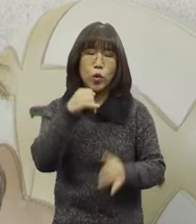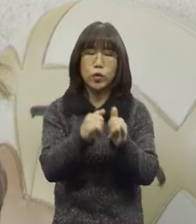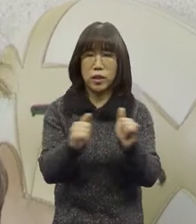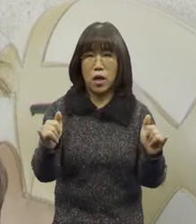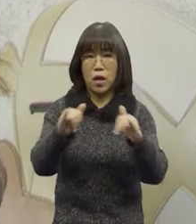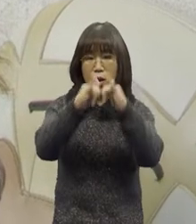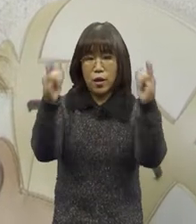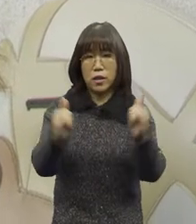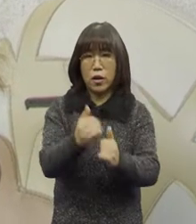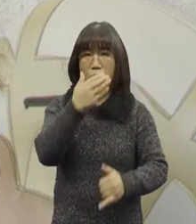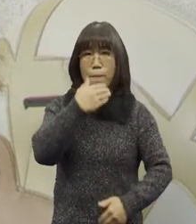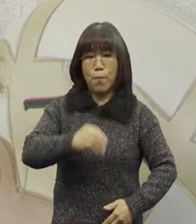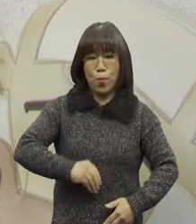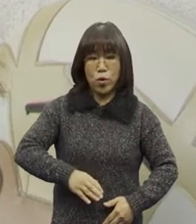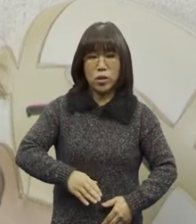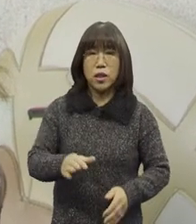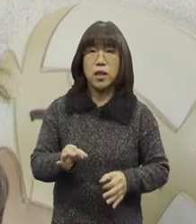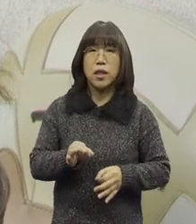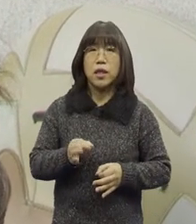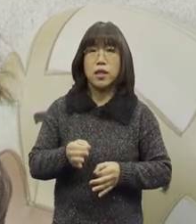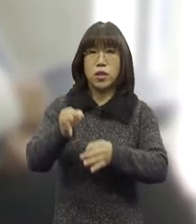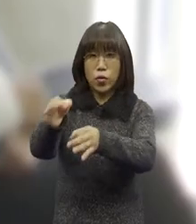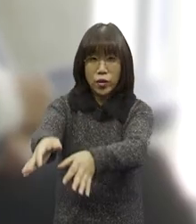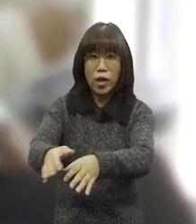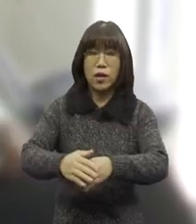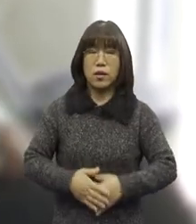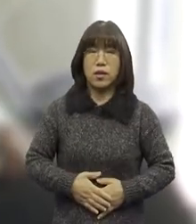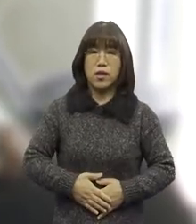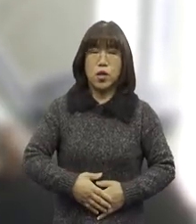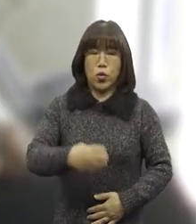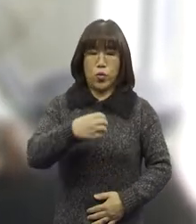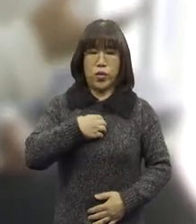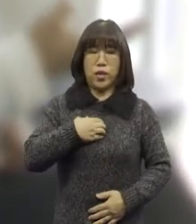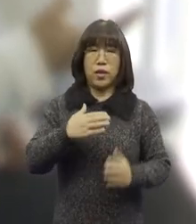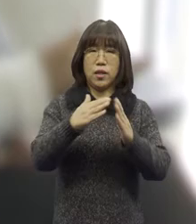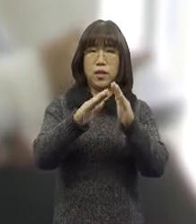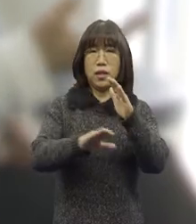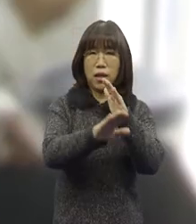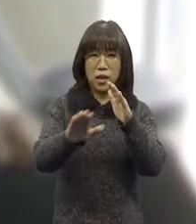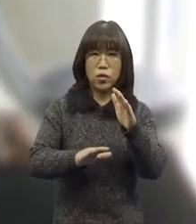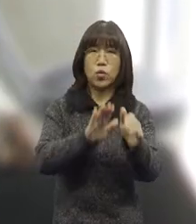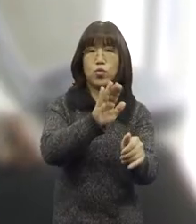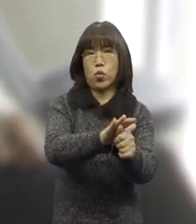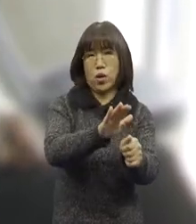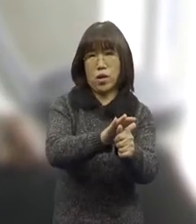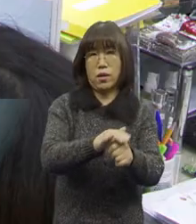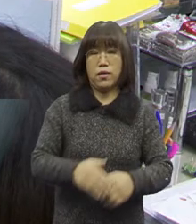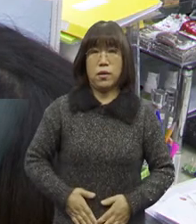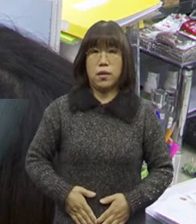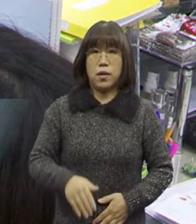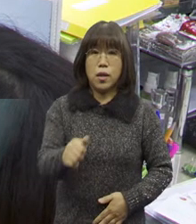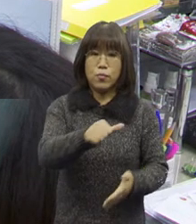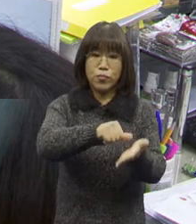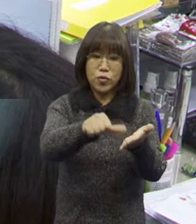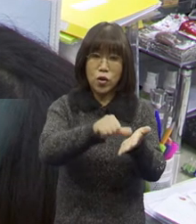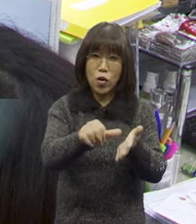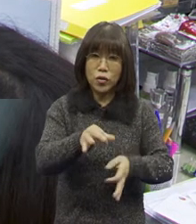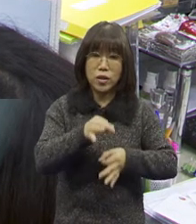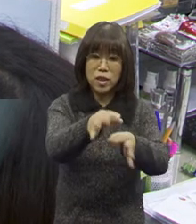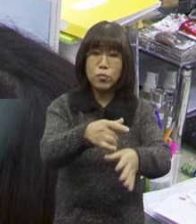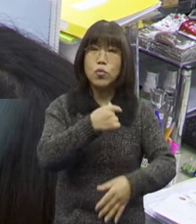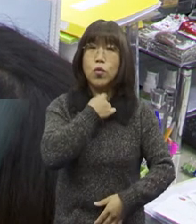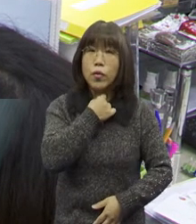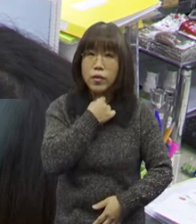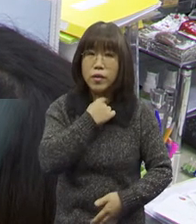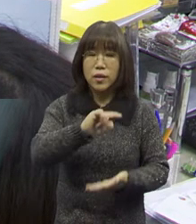주민과 사회복지 기관 등의 전달의 위기 상황이 닥친 주민들의 생활 안정을 돕습니다 청 품 기부를 희망하는